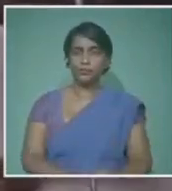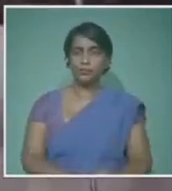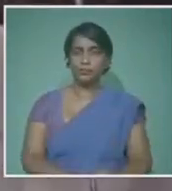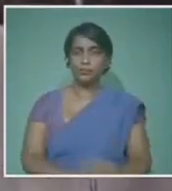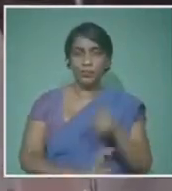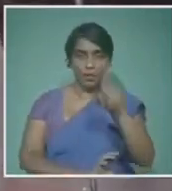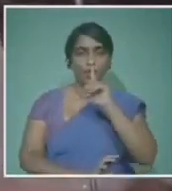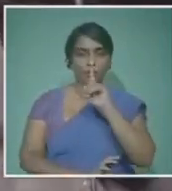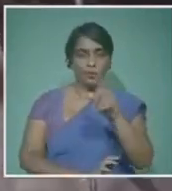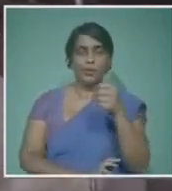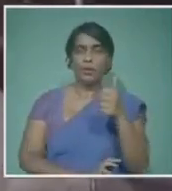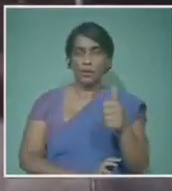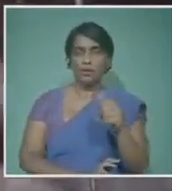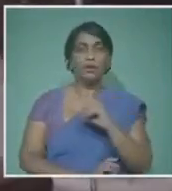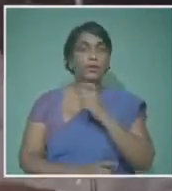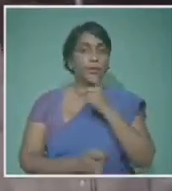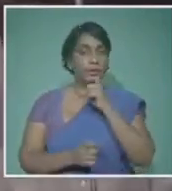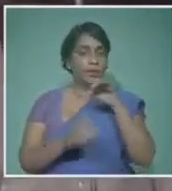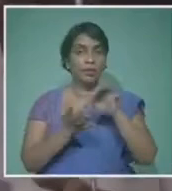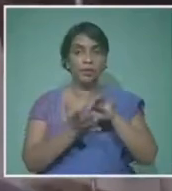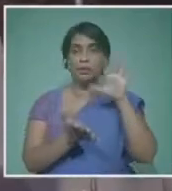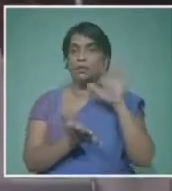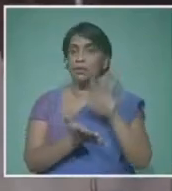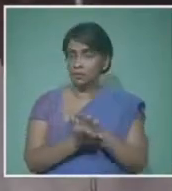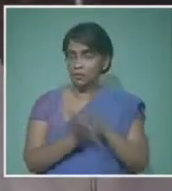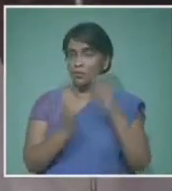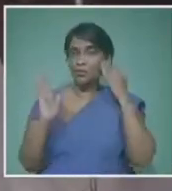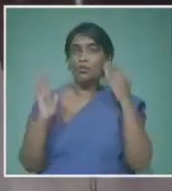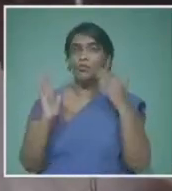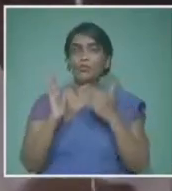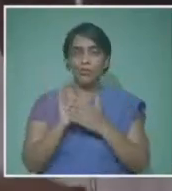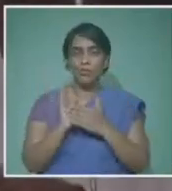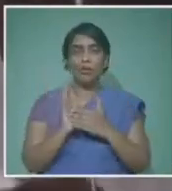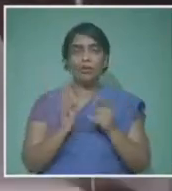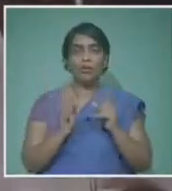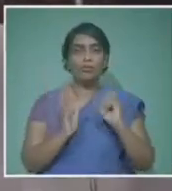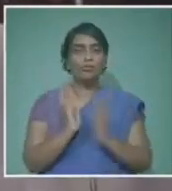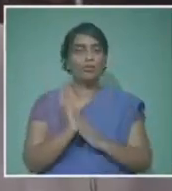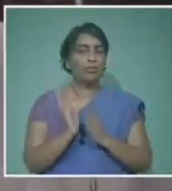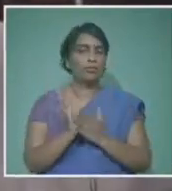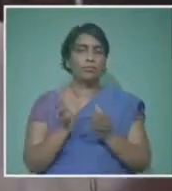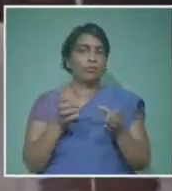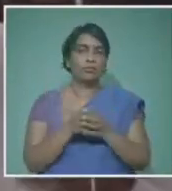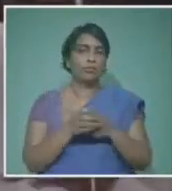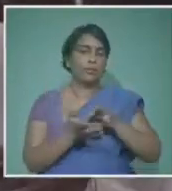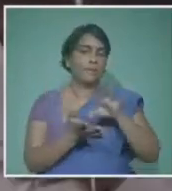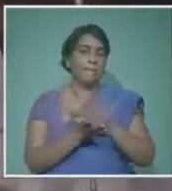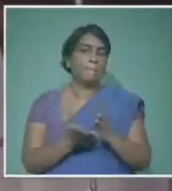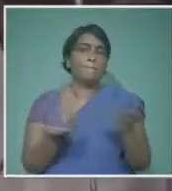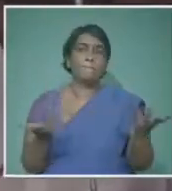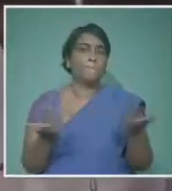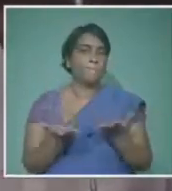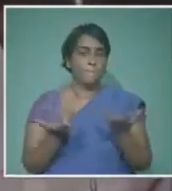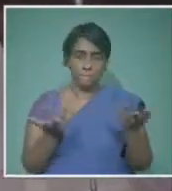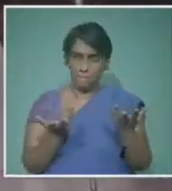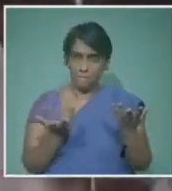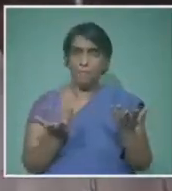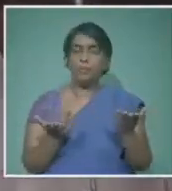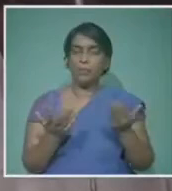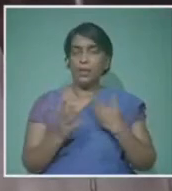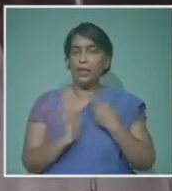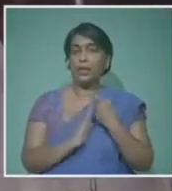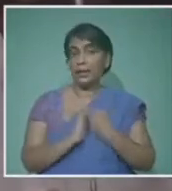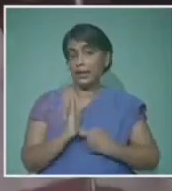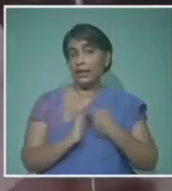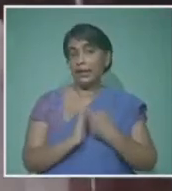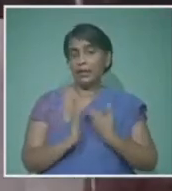කාරී දැන් අධිකරණයෙන් දුන්න තීන්දුවක් සම්බන්ධයෙන් පරීක්ෂණ කොමිෂන් සභාවට මේ තීන්දුවක් ගන්න බෑ. ඒක අපි නීති වේදින් හැටියට